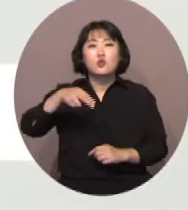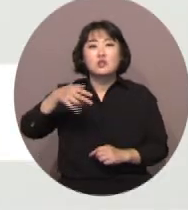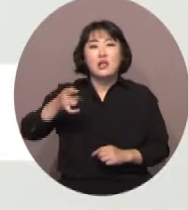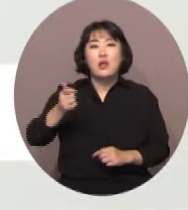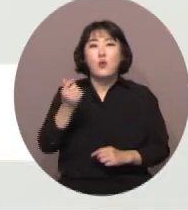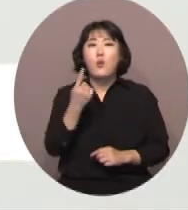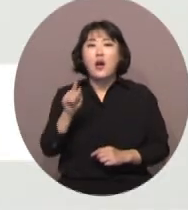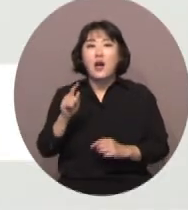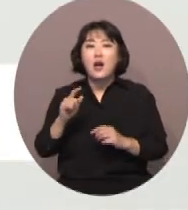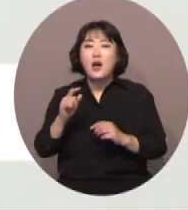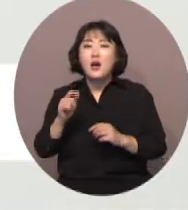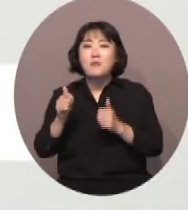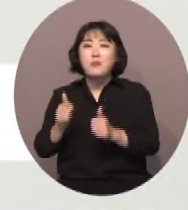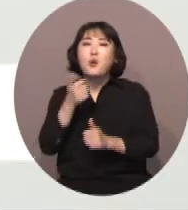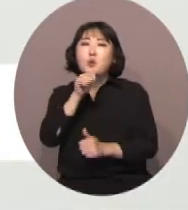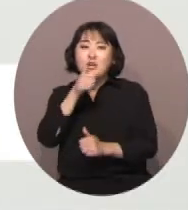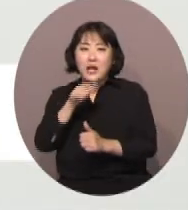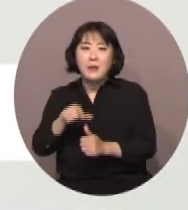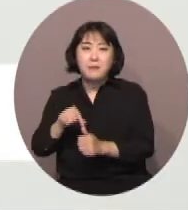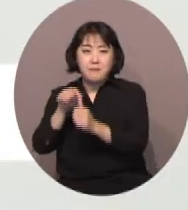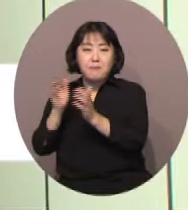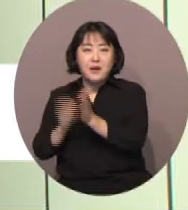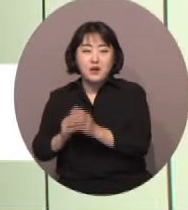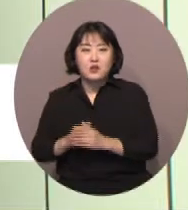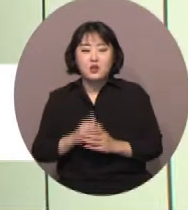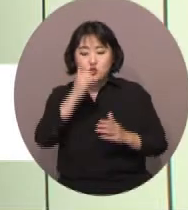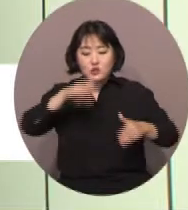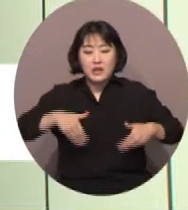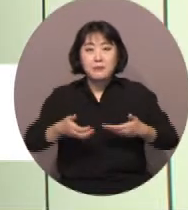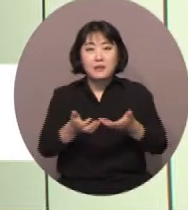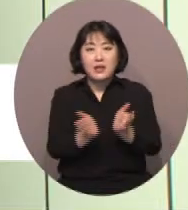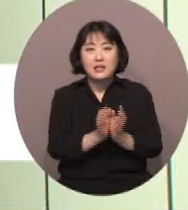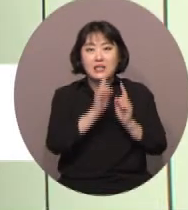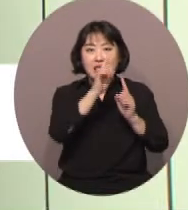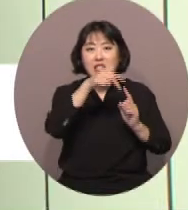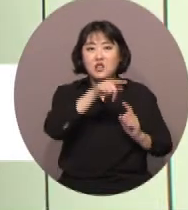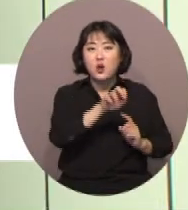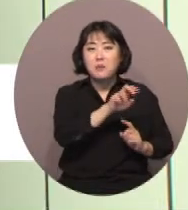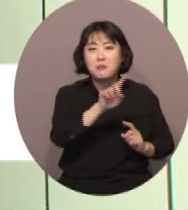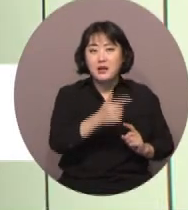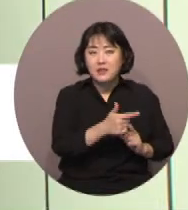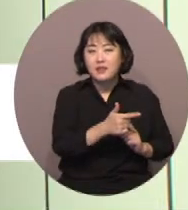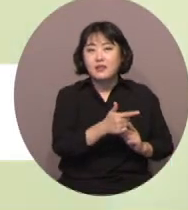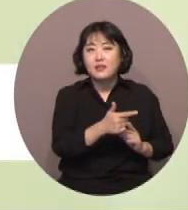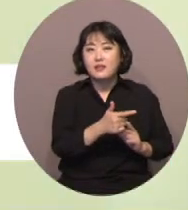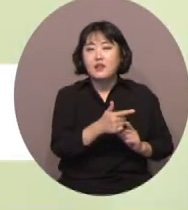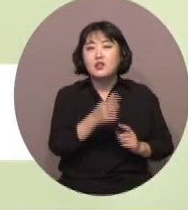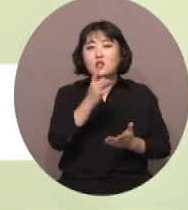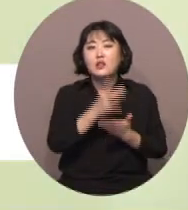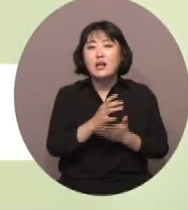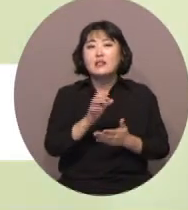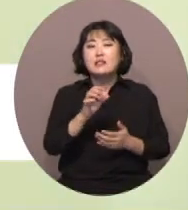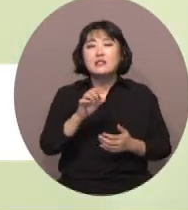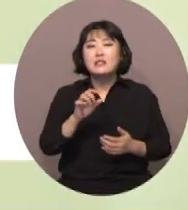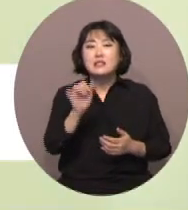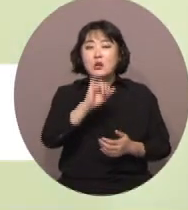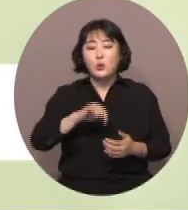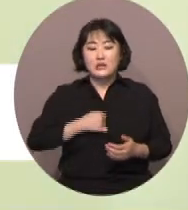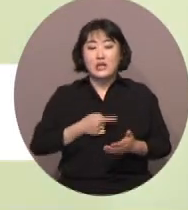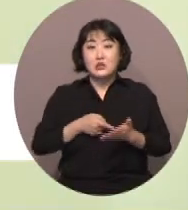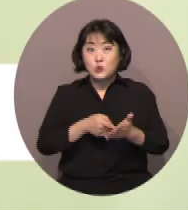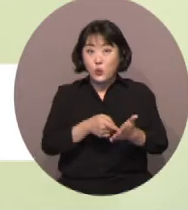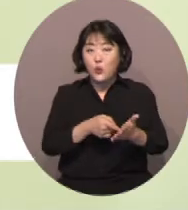류재화 변호사가 선출됐으며 충남도당위원장에는 이적만 천안을 당협위원장이 홀로 후보로 등록했는데